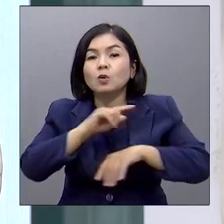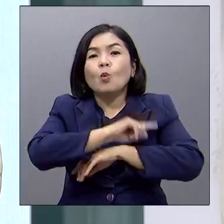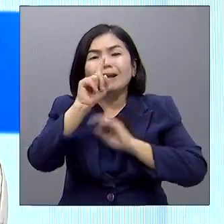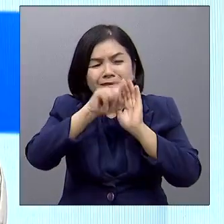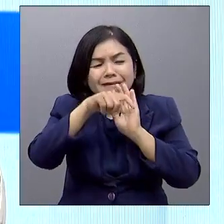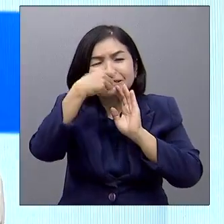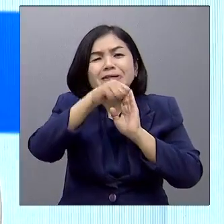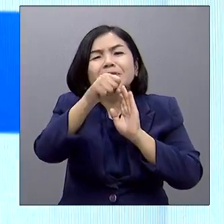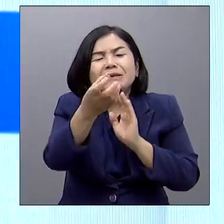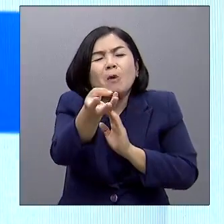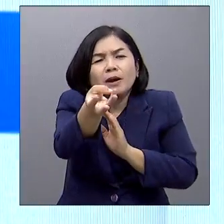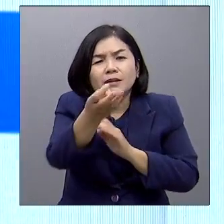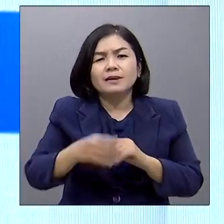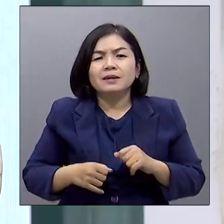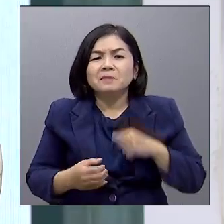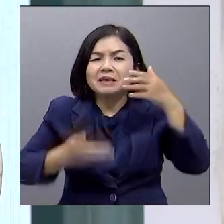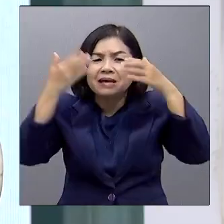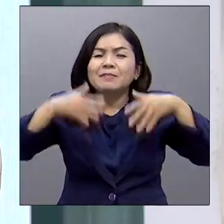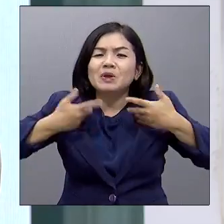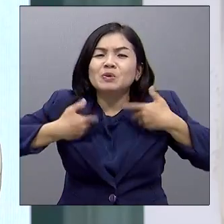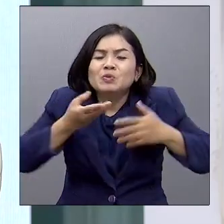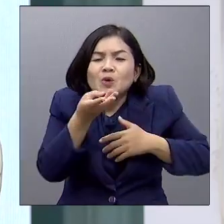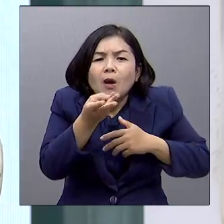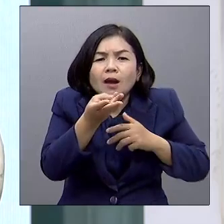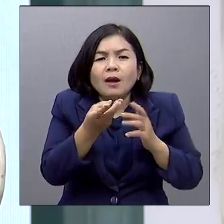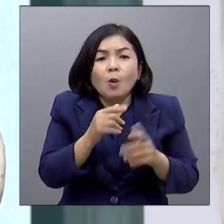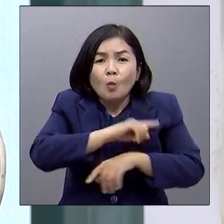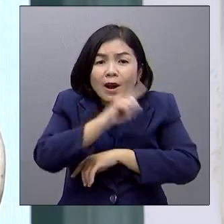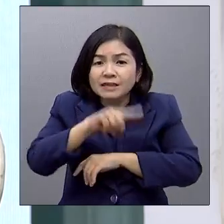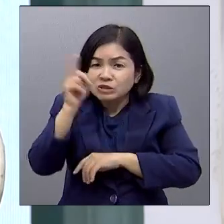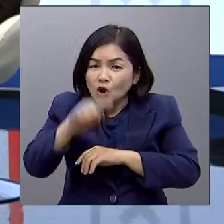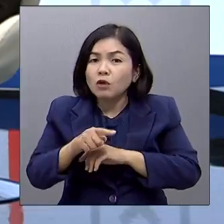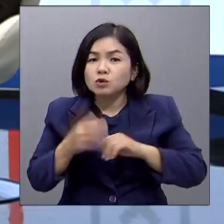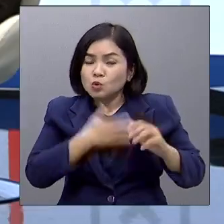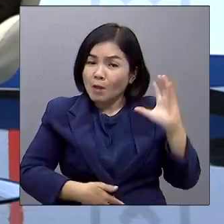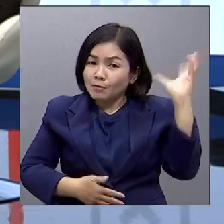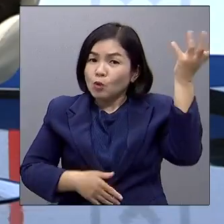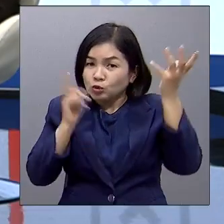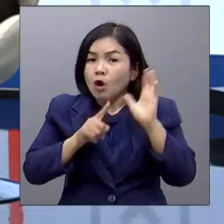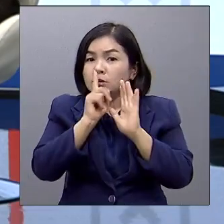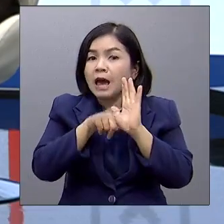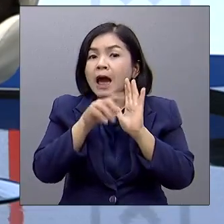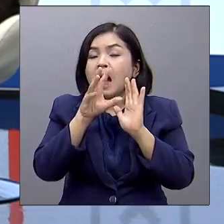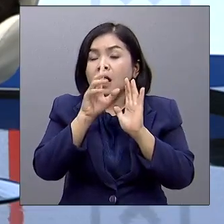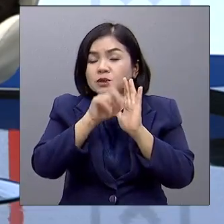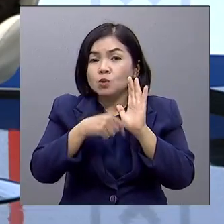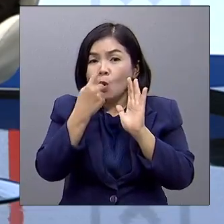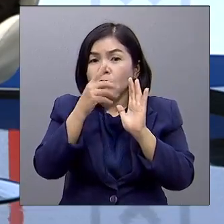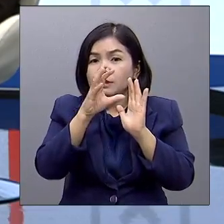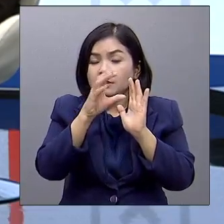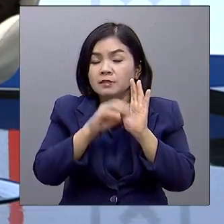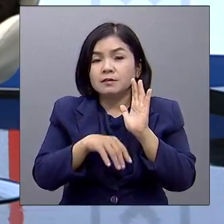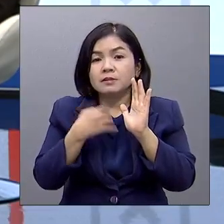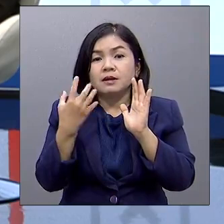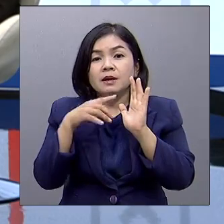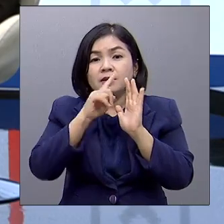ค่จรมออนเมอค่ก็แว 5 วันได้ 50 ถไหมคะกคอศาสม ใช้ศาสมเอาจิงๆ คจ